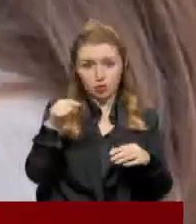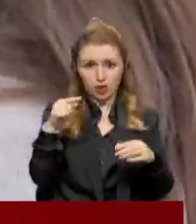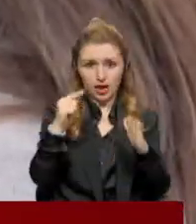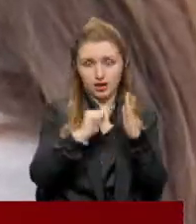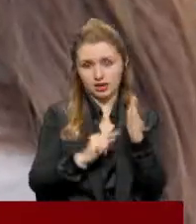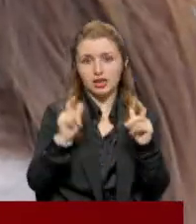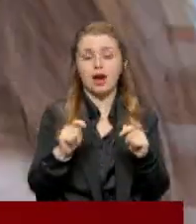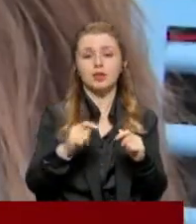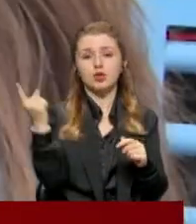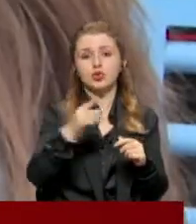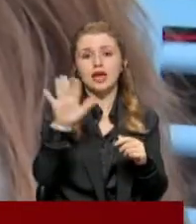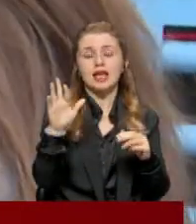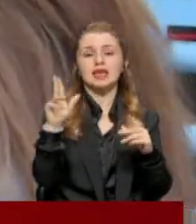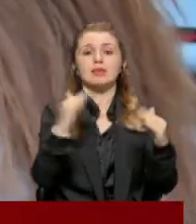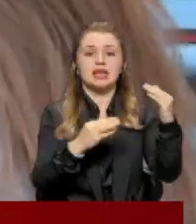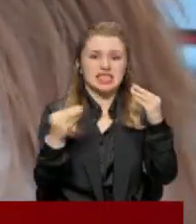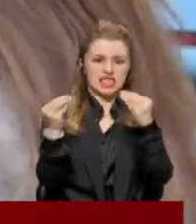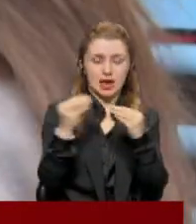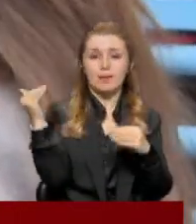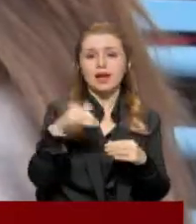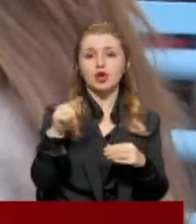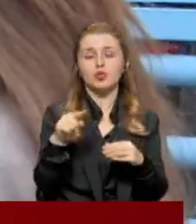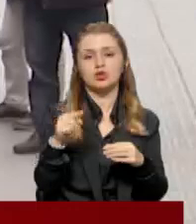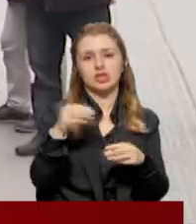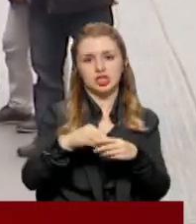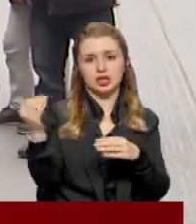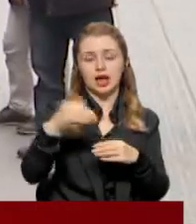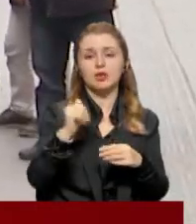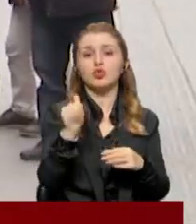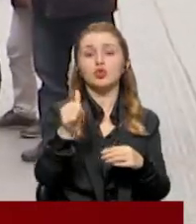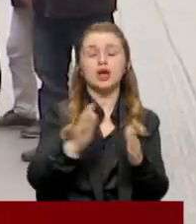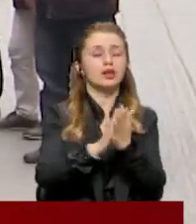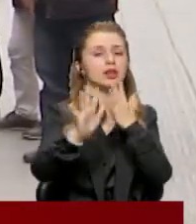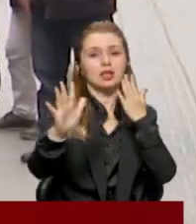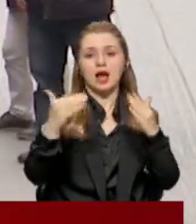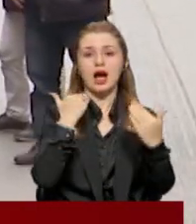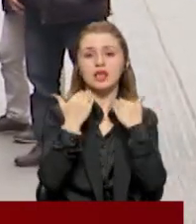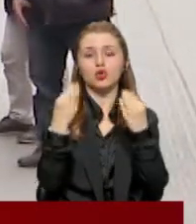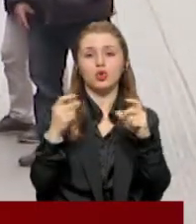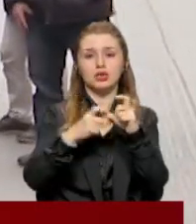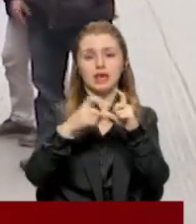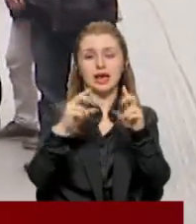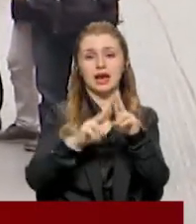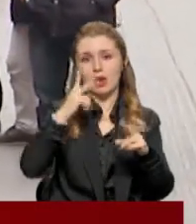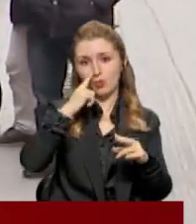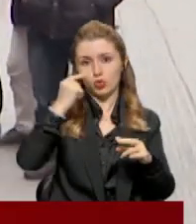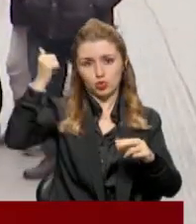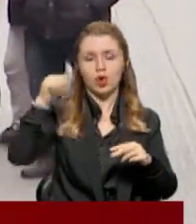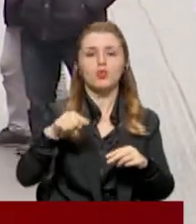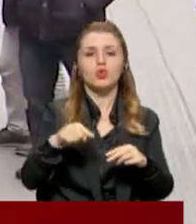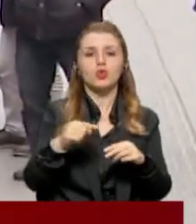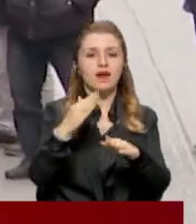%50 gibi bir zam geliyor. 33 bin küsür dediler. Onun için geldik. Günlerdir uzun kuyrukların adresi oldu SGK İl Müdürlükleri. Bugün